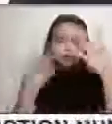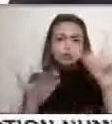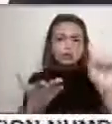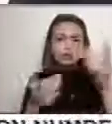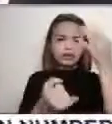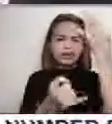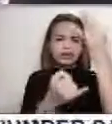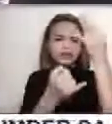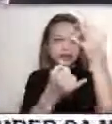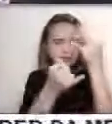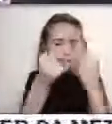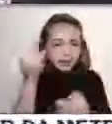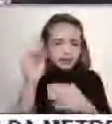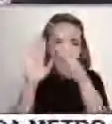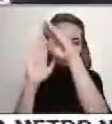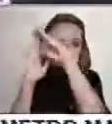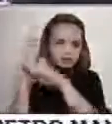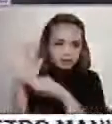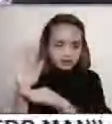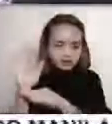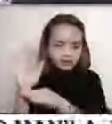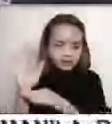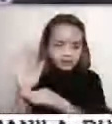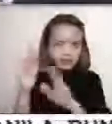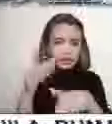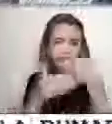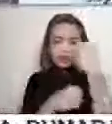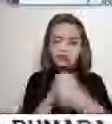na mamasyal sa Dolomite Beach dito sa Manila Bay.